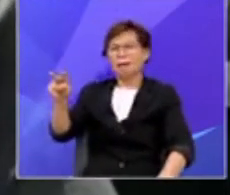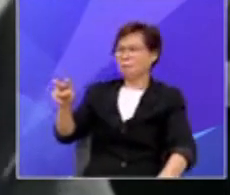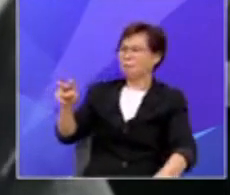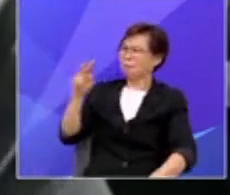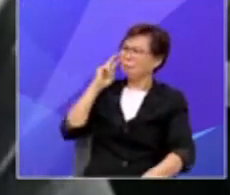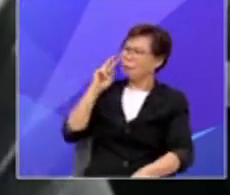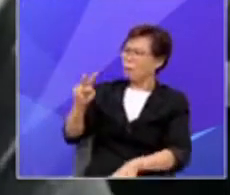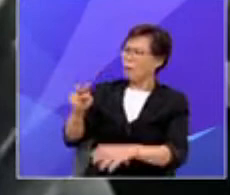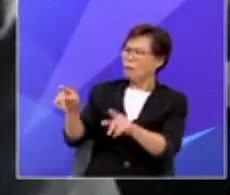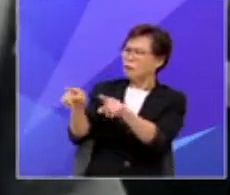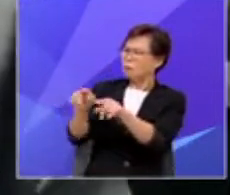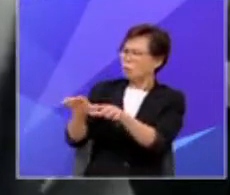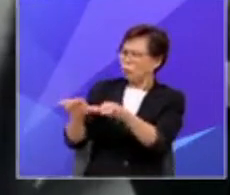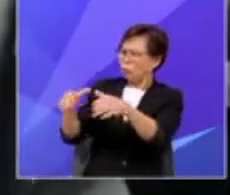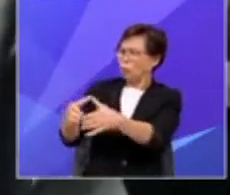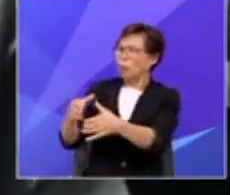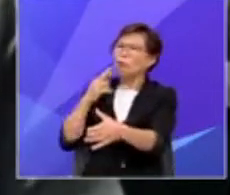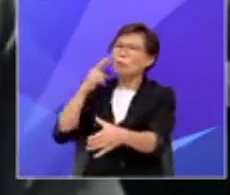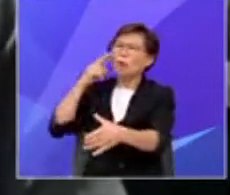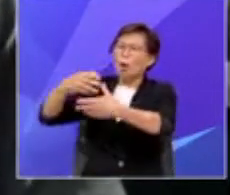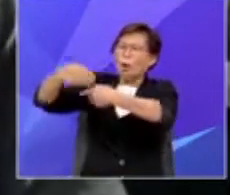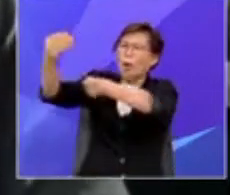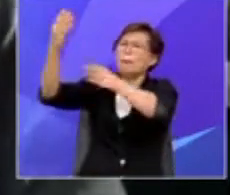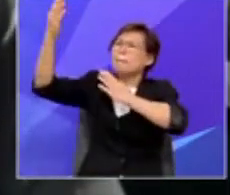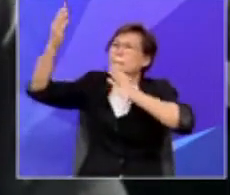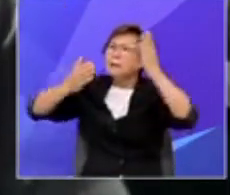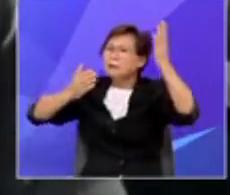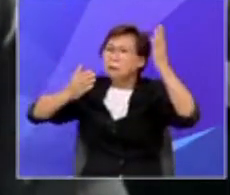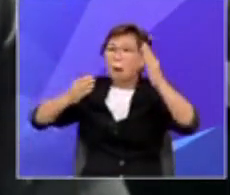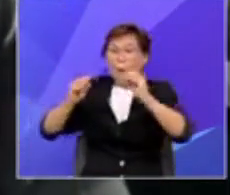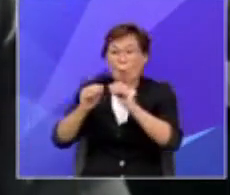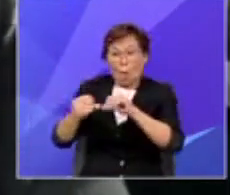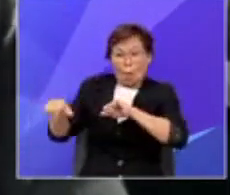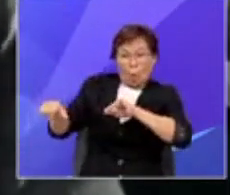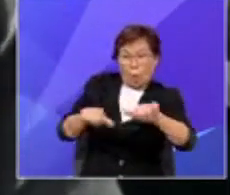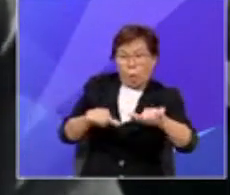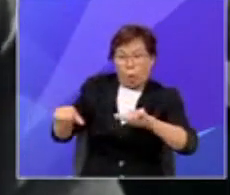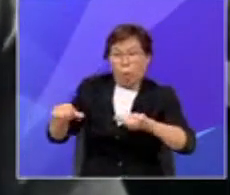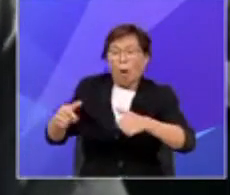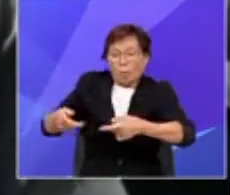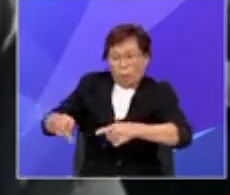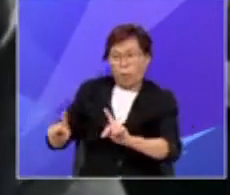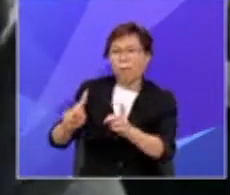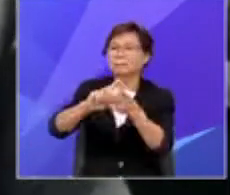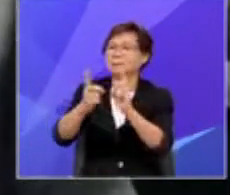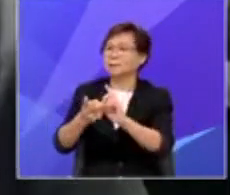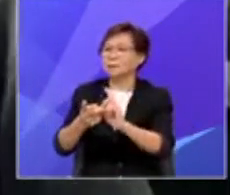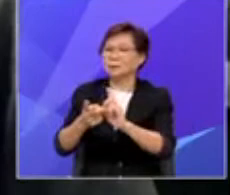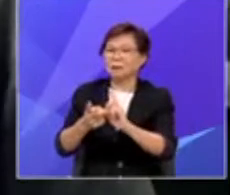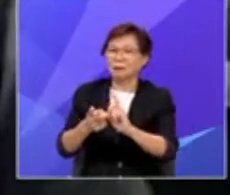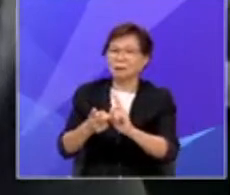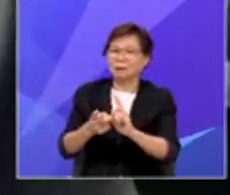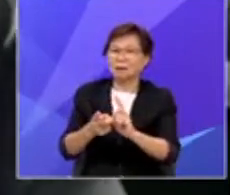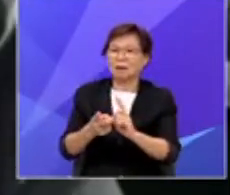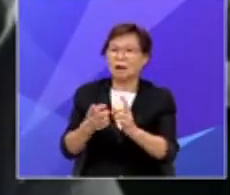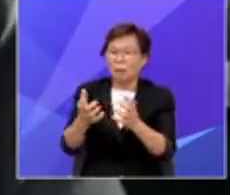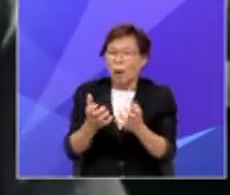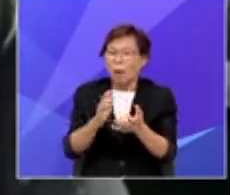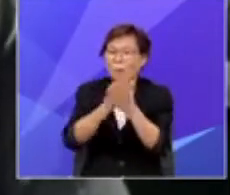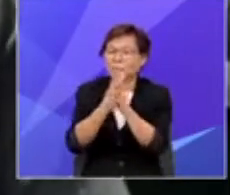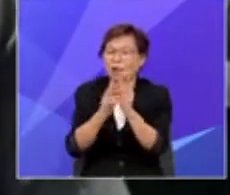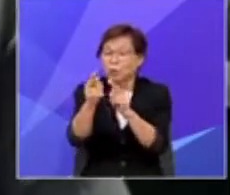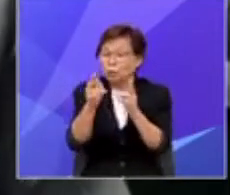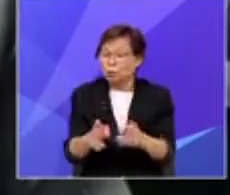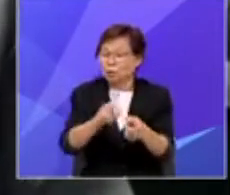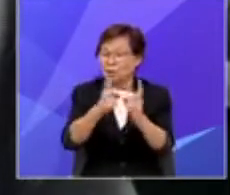diem macam golongan remaja diluar mlysia lagi agresif Mencari peluang begitu bahwa menjadi Usahawan digital